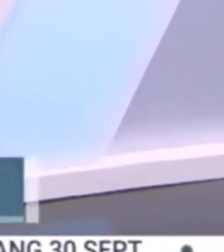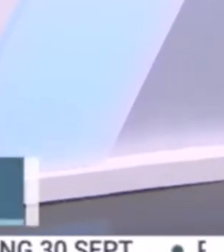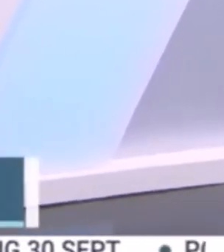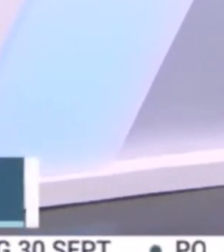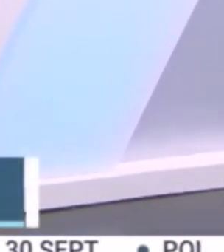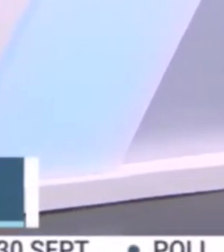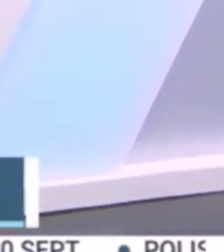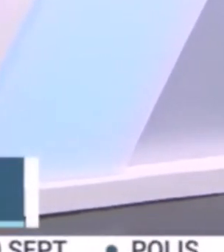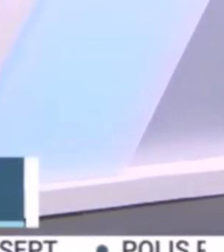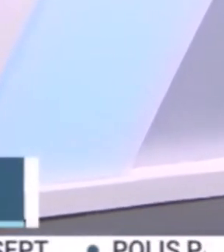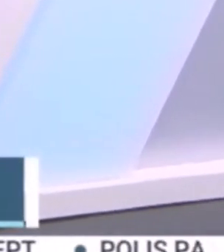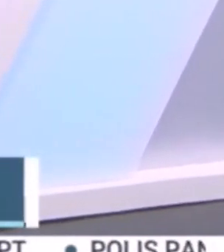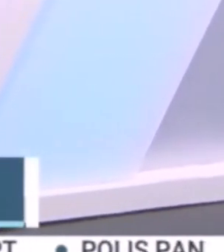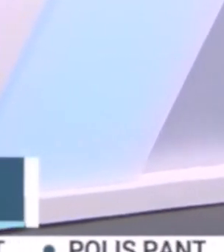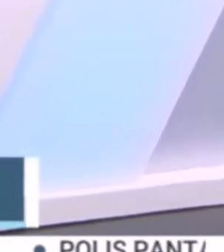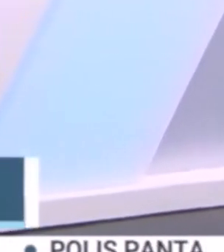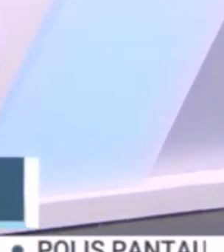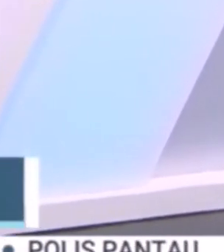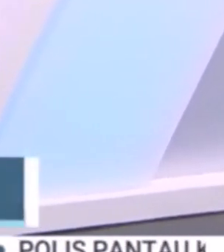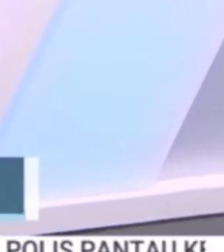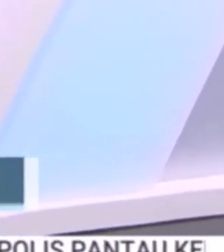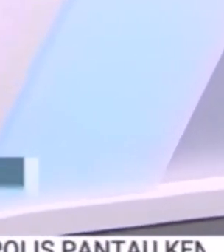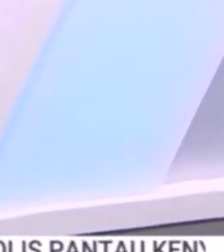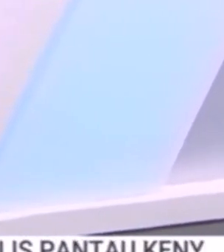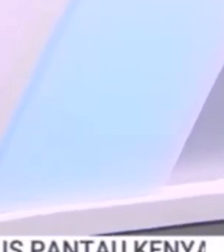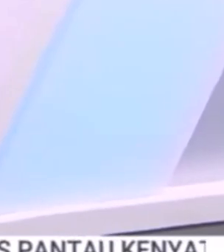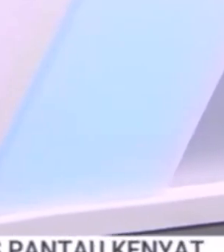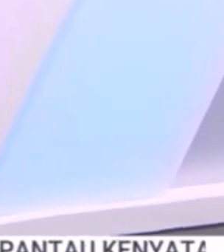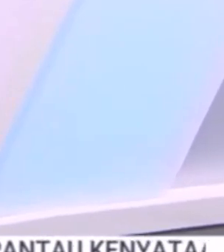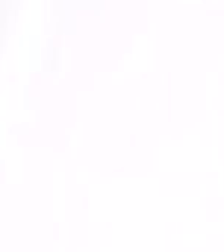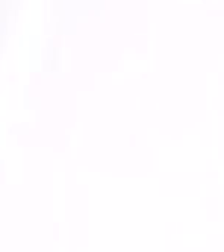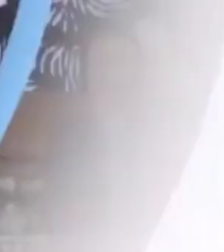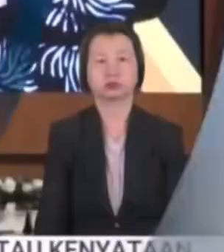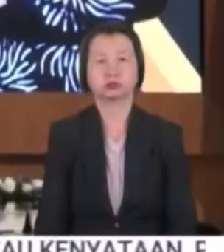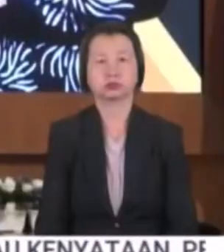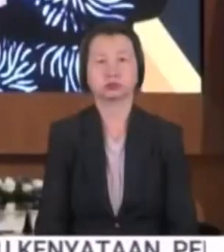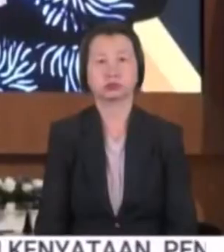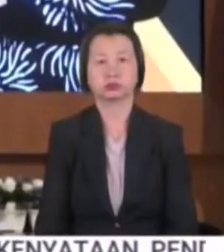Assalamualaikum, salam Malaysia Medani. Berita wilayah bersama saya, Otto Othman.